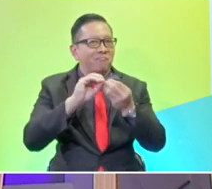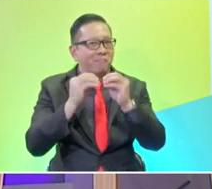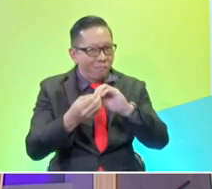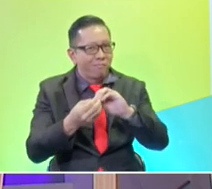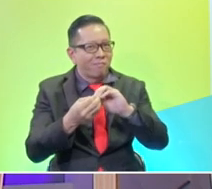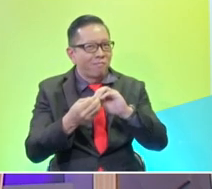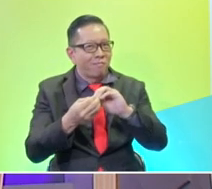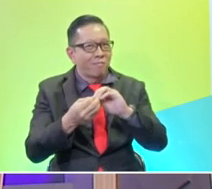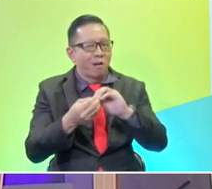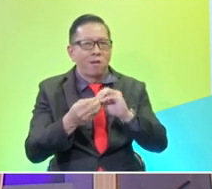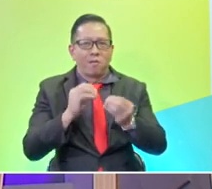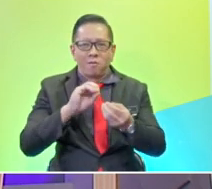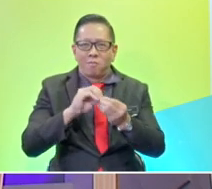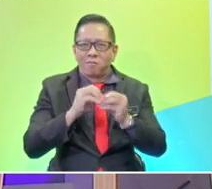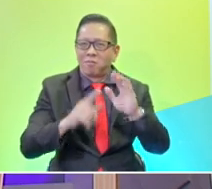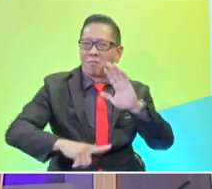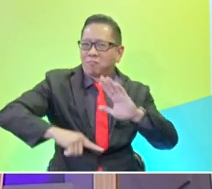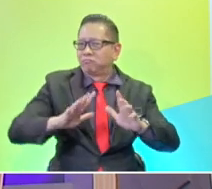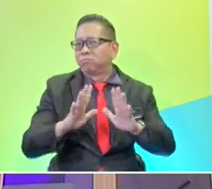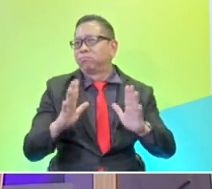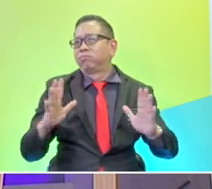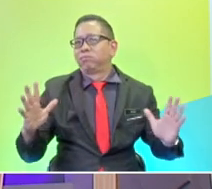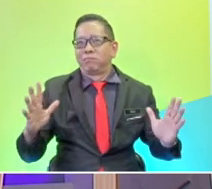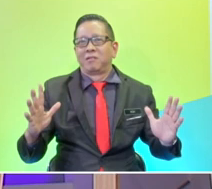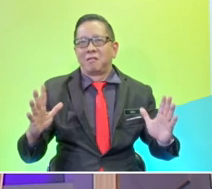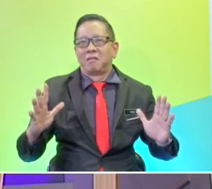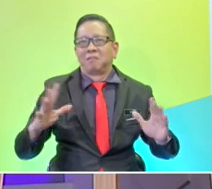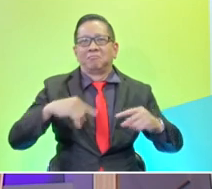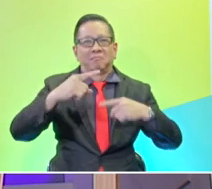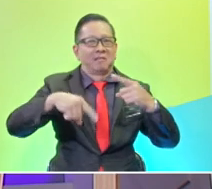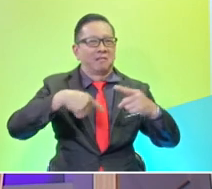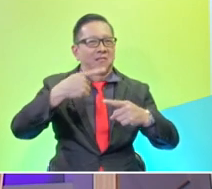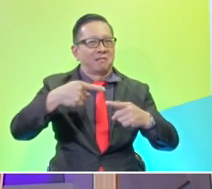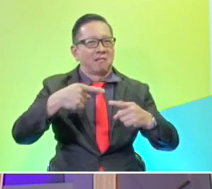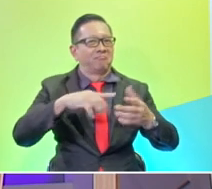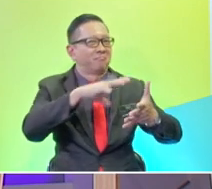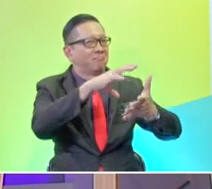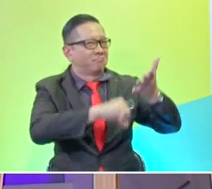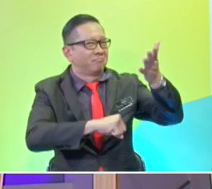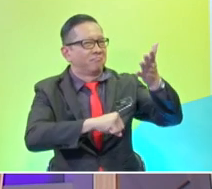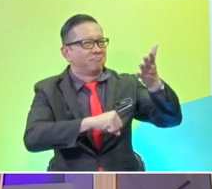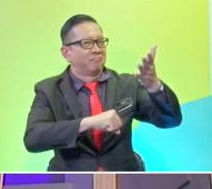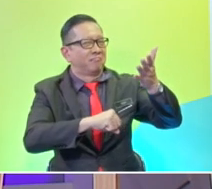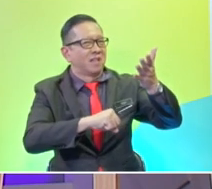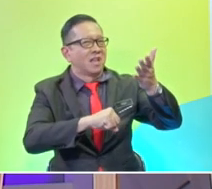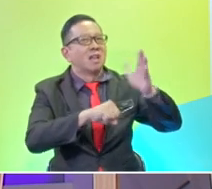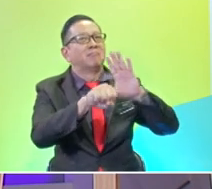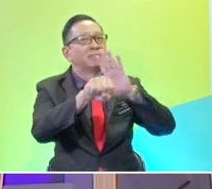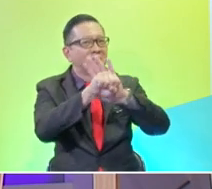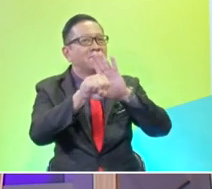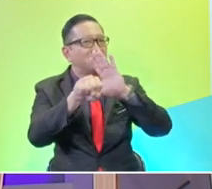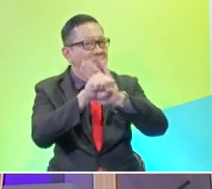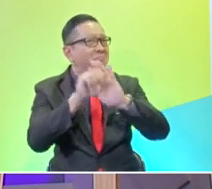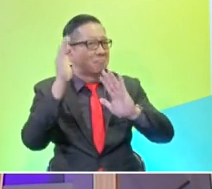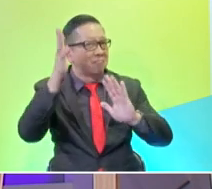tapi kita tidak pergi lebih luas Lagi operasi tolak kita nggak belajar dia punya simbol yang digunakan untuk